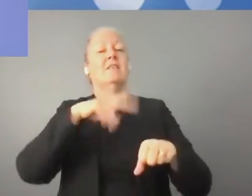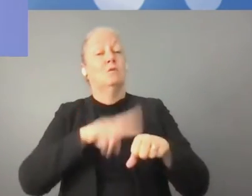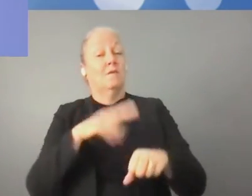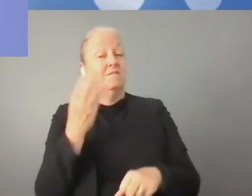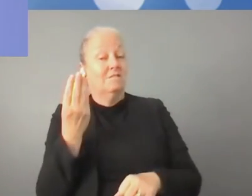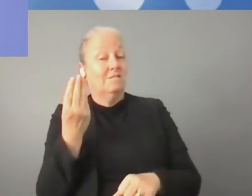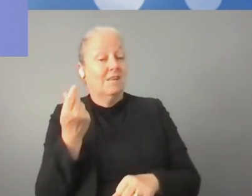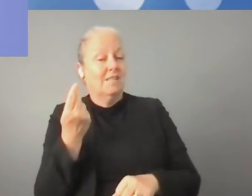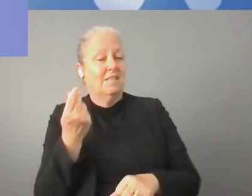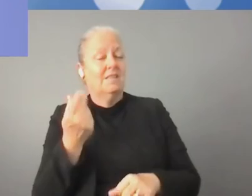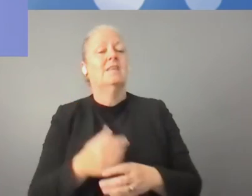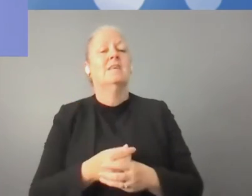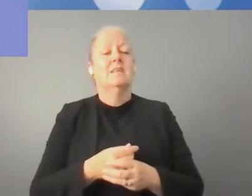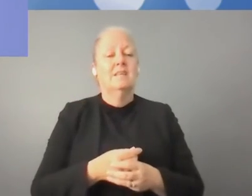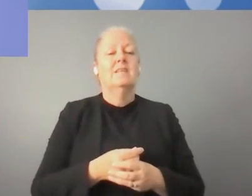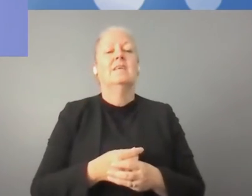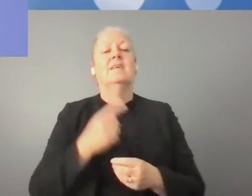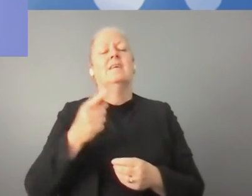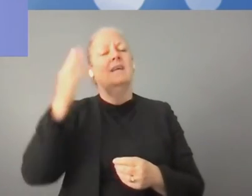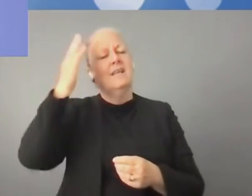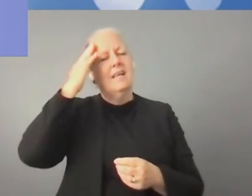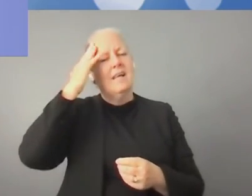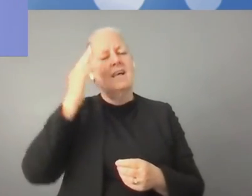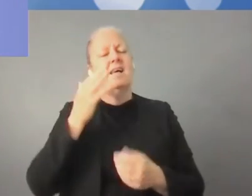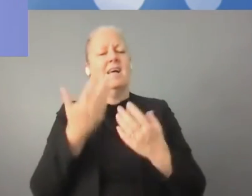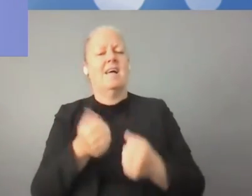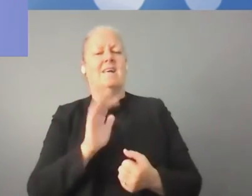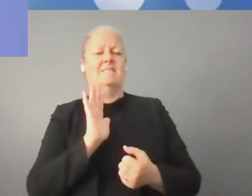ввел Национальный фонд инноваций.